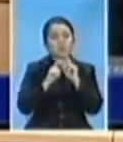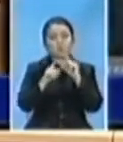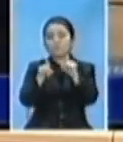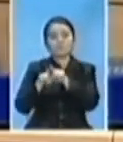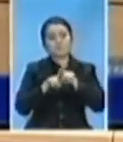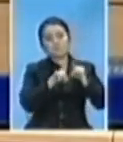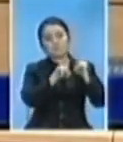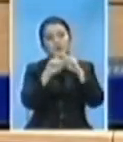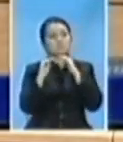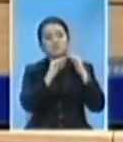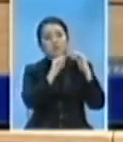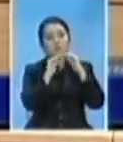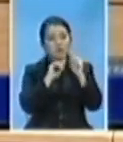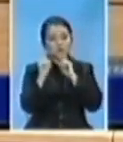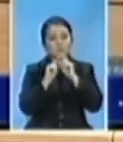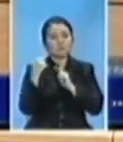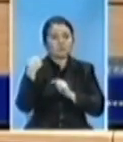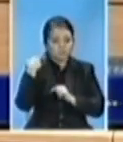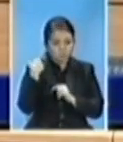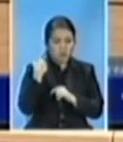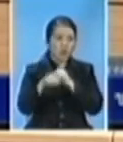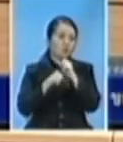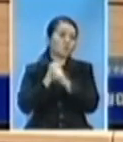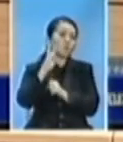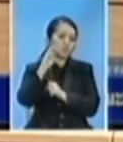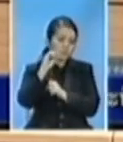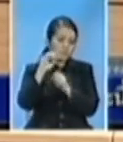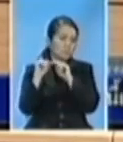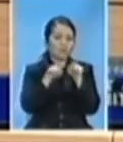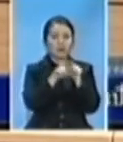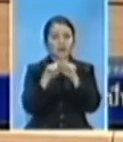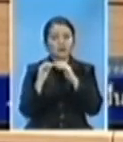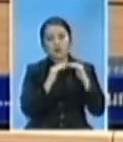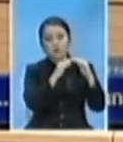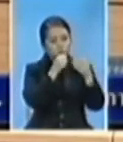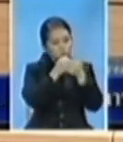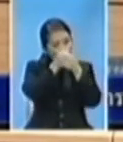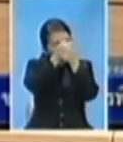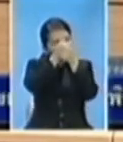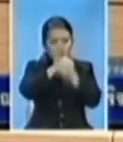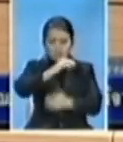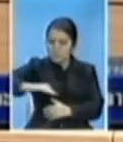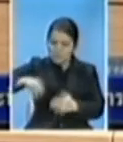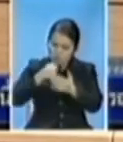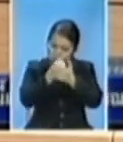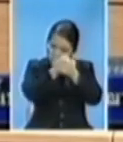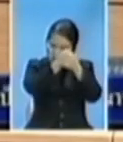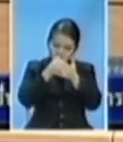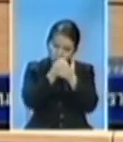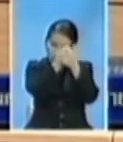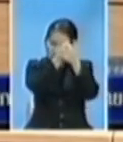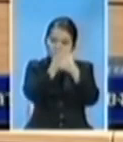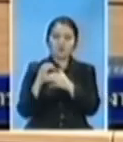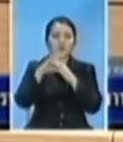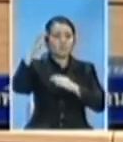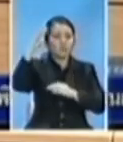วกันวันนี้ก็เริ่ม60แล้วนะครับต่อสู้เท่ากับหัวเท่ากำปั้นสู้กับเผด็